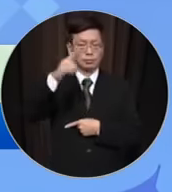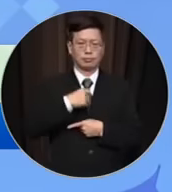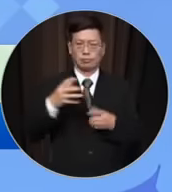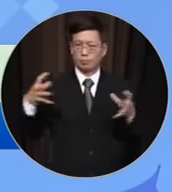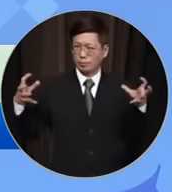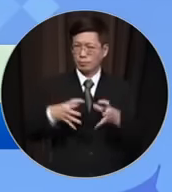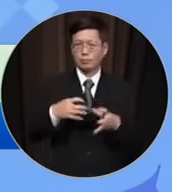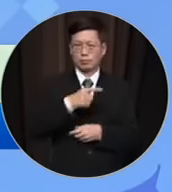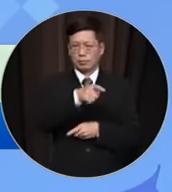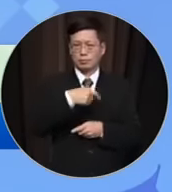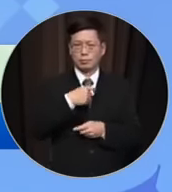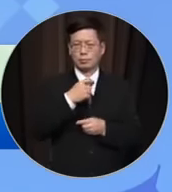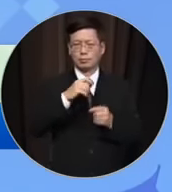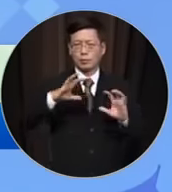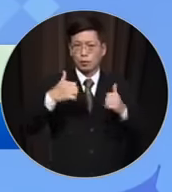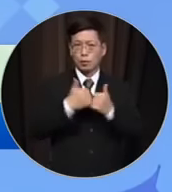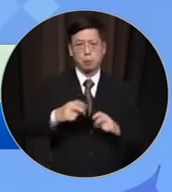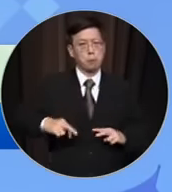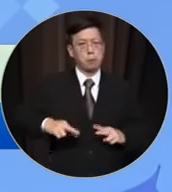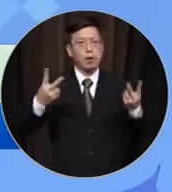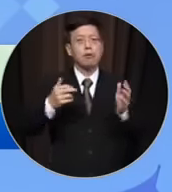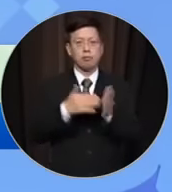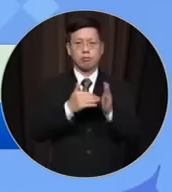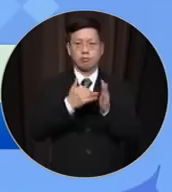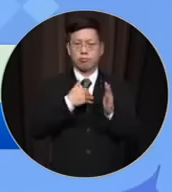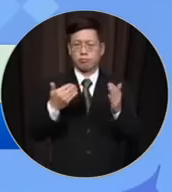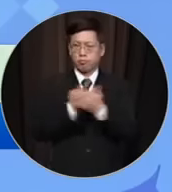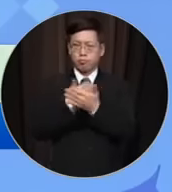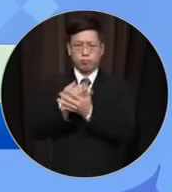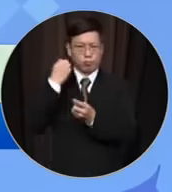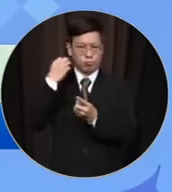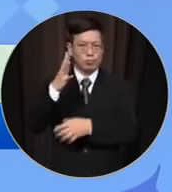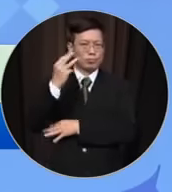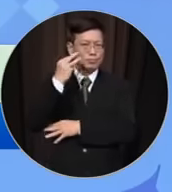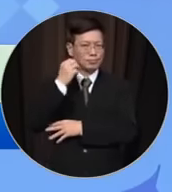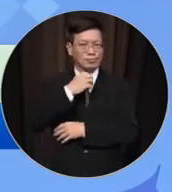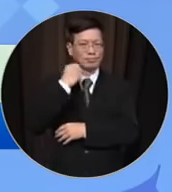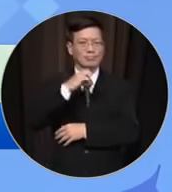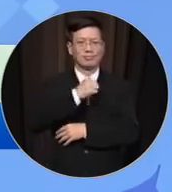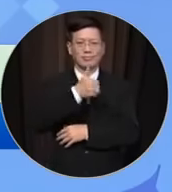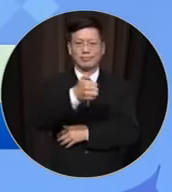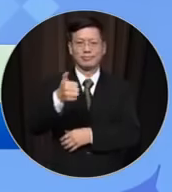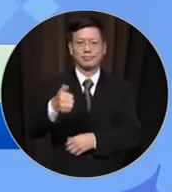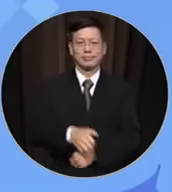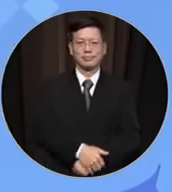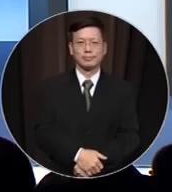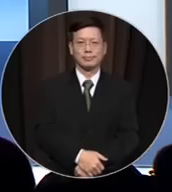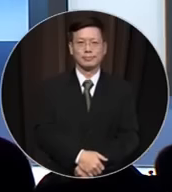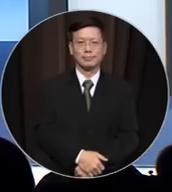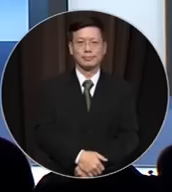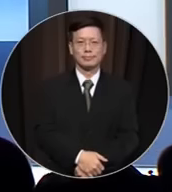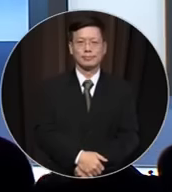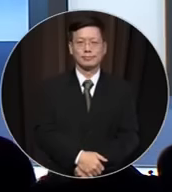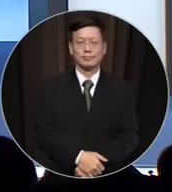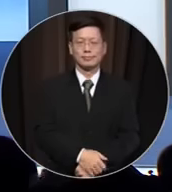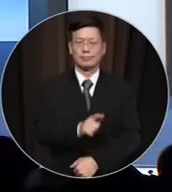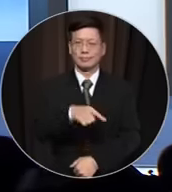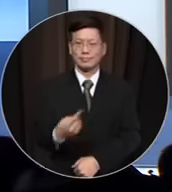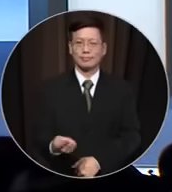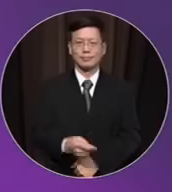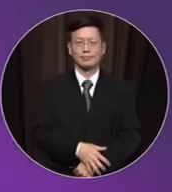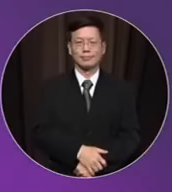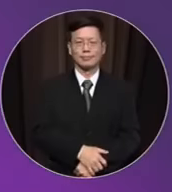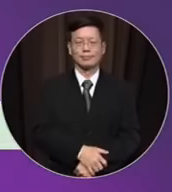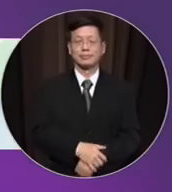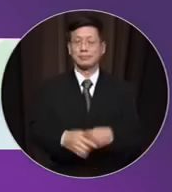家一起让国会政党轮替，以打造新国会、新政治、新台湾。谢谢大家。 接下来我们要